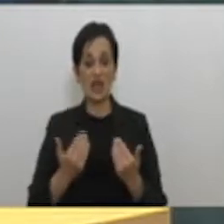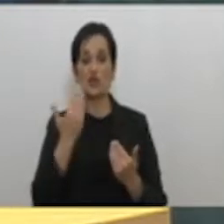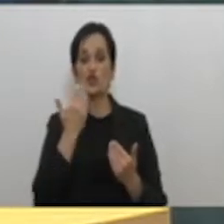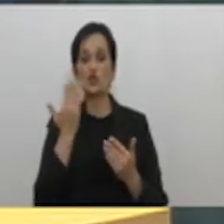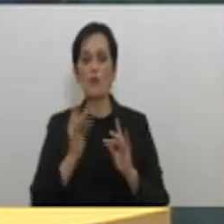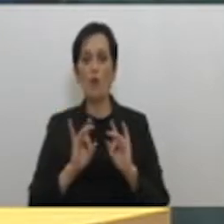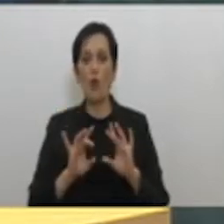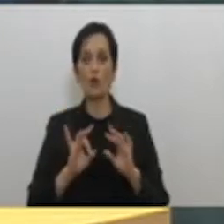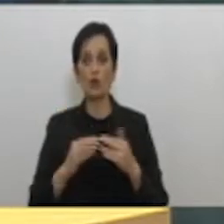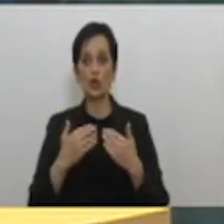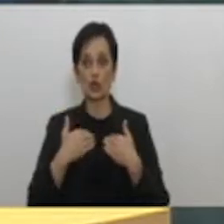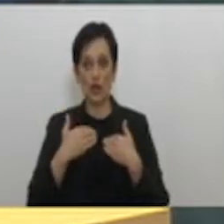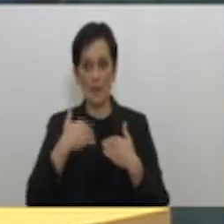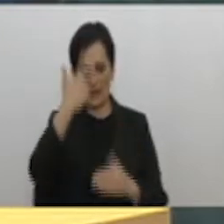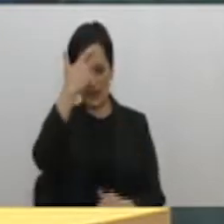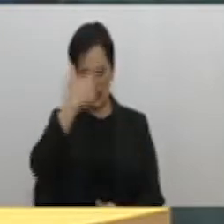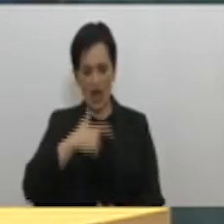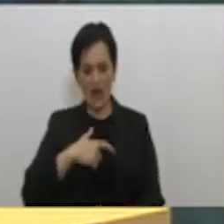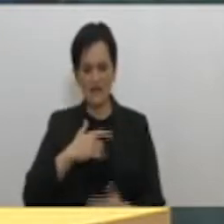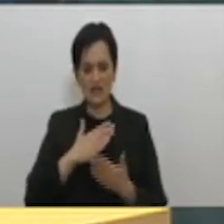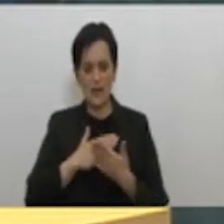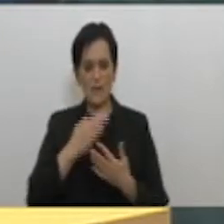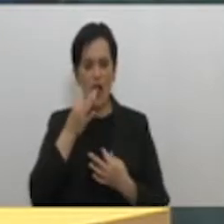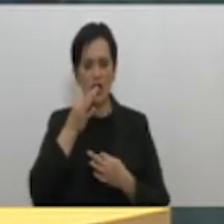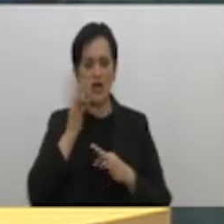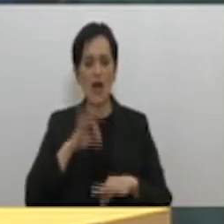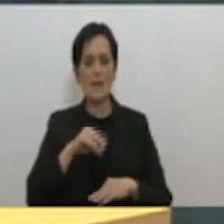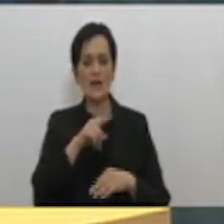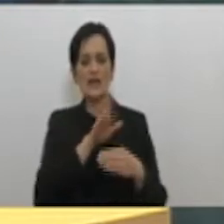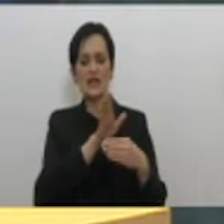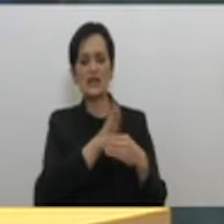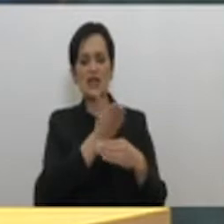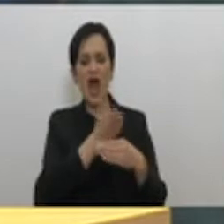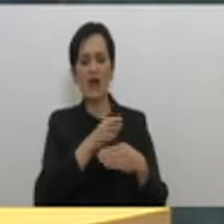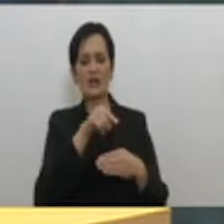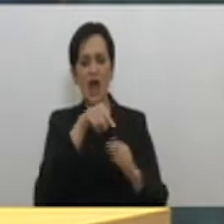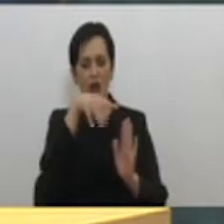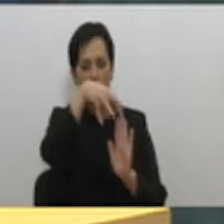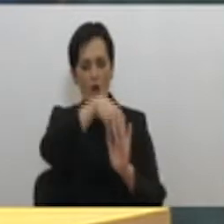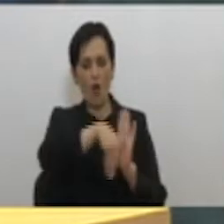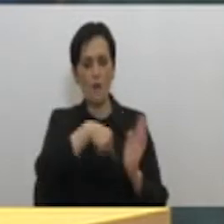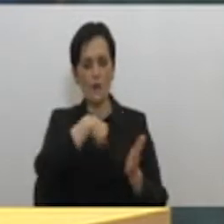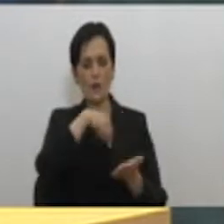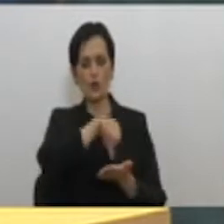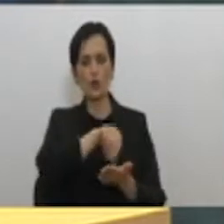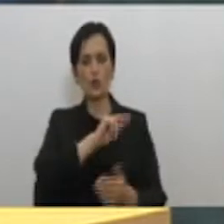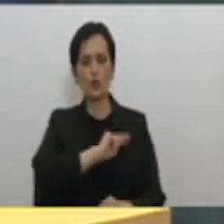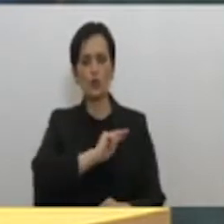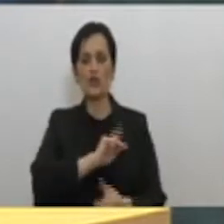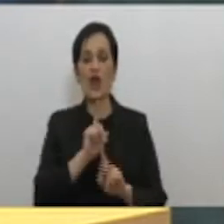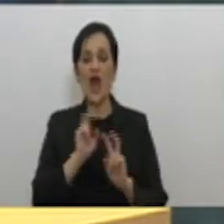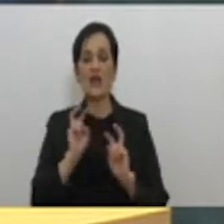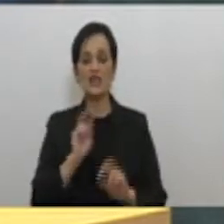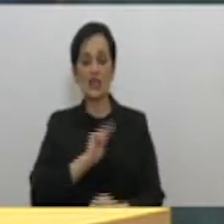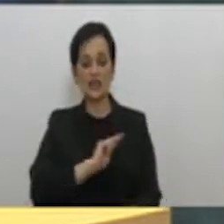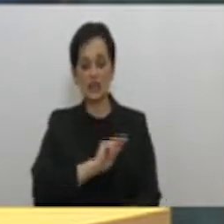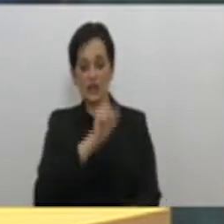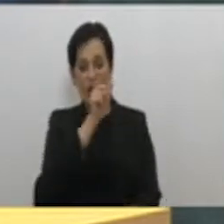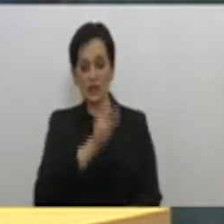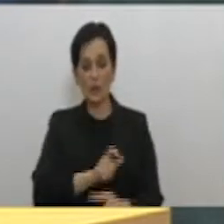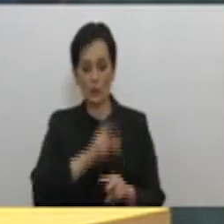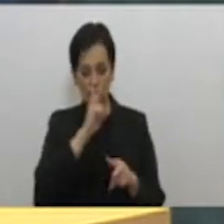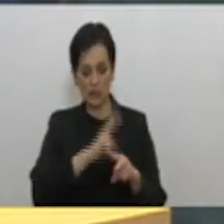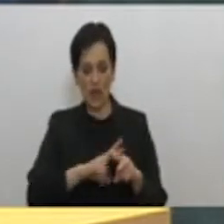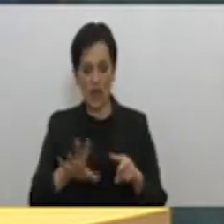მე ჩემ თავზე მაქვს გამოცდილი და იმ დანაყოფზე, სადაც მე მიწევდა მუშაობა, თუ რას ნიშნავს თანამშრომელის დაკარგვა და